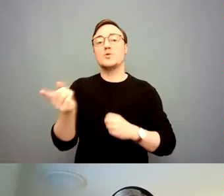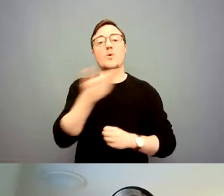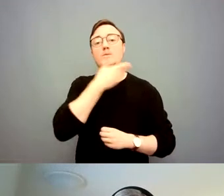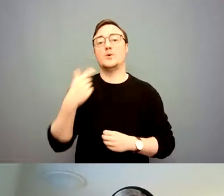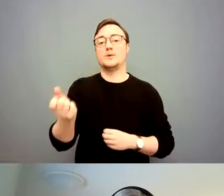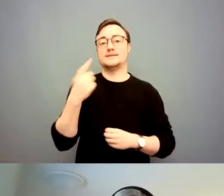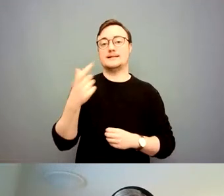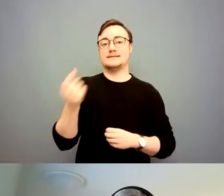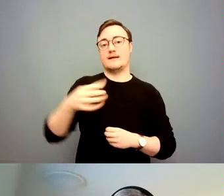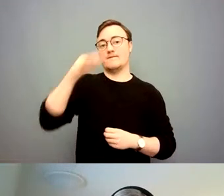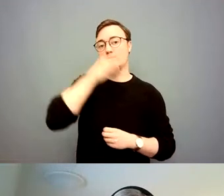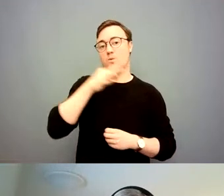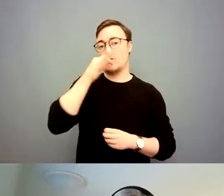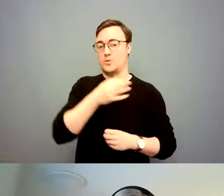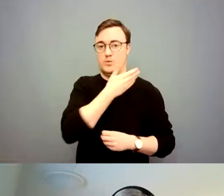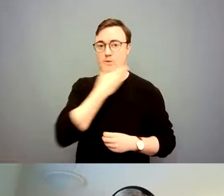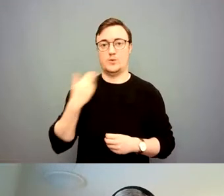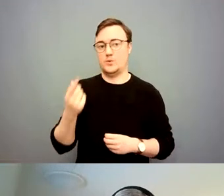frågor